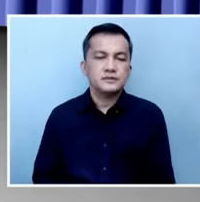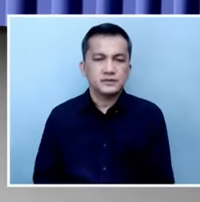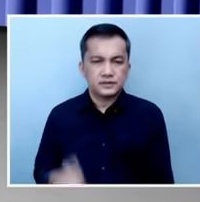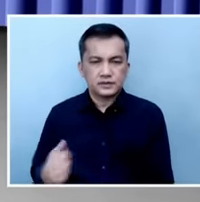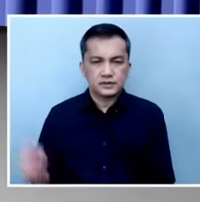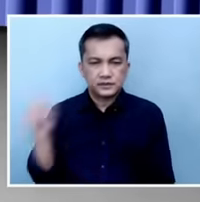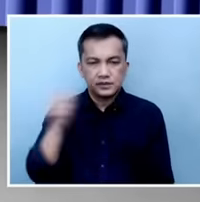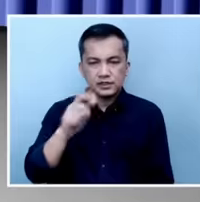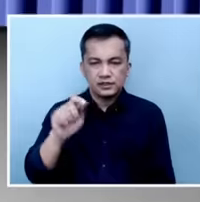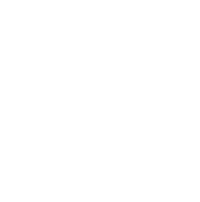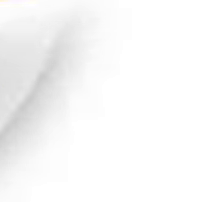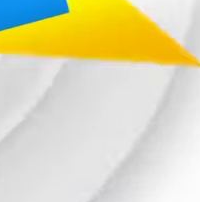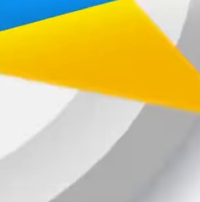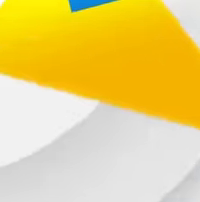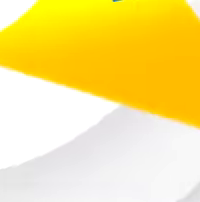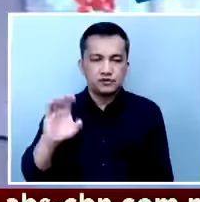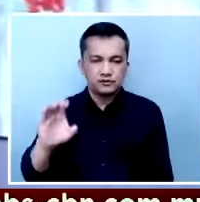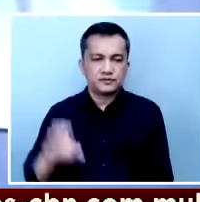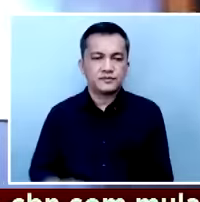TJ Manoto.